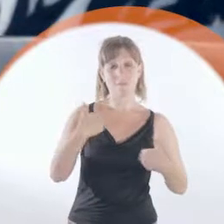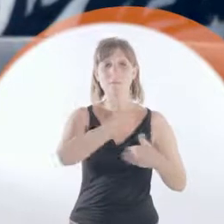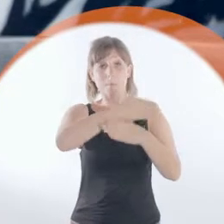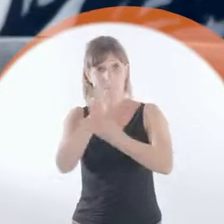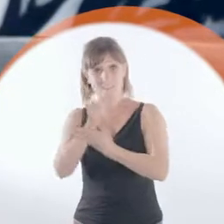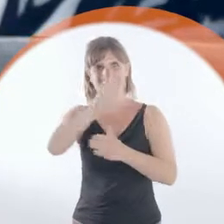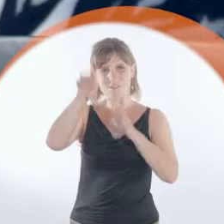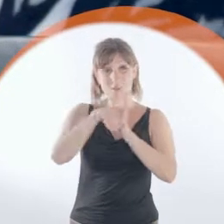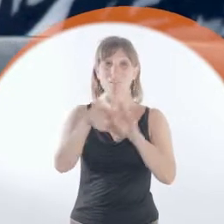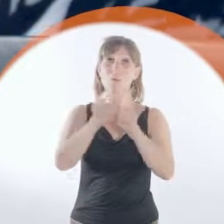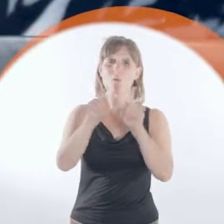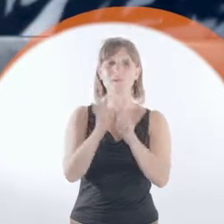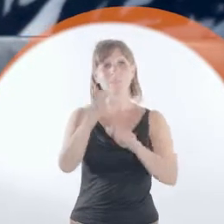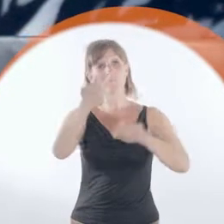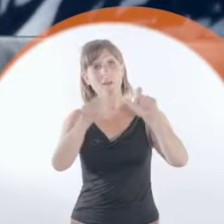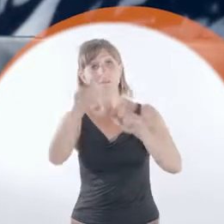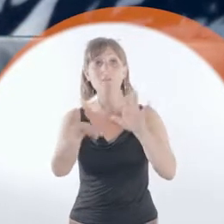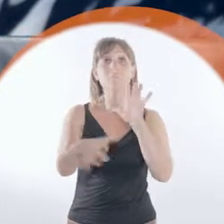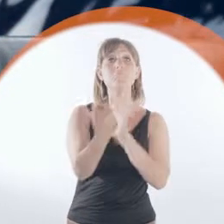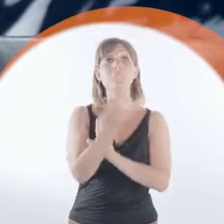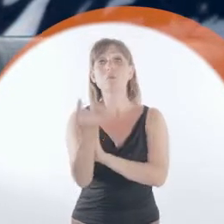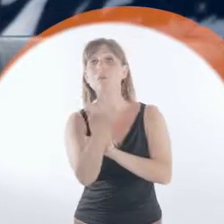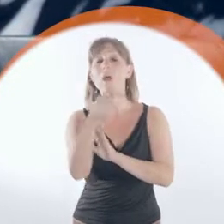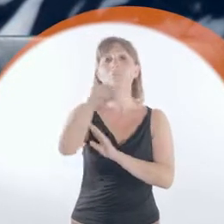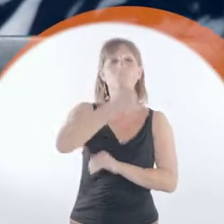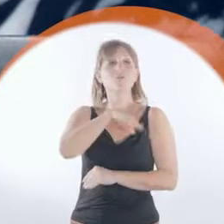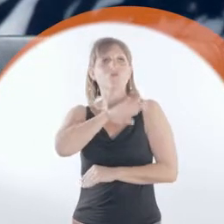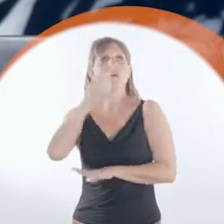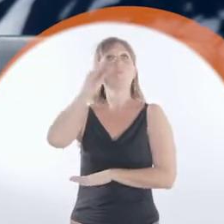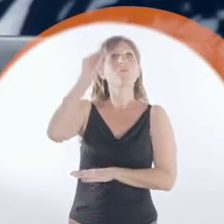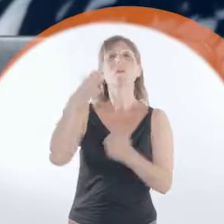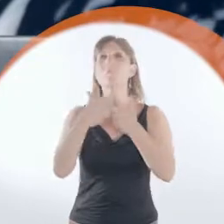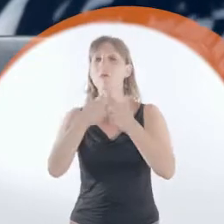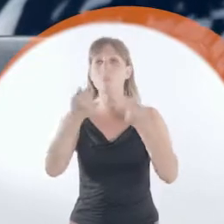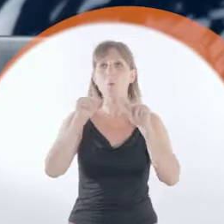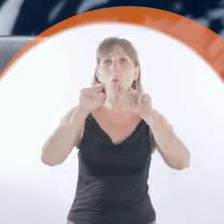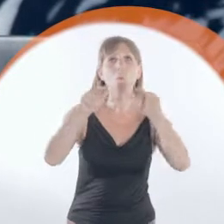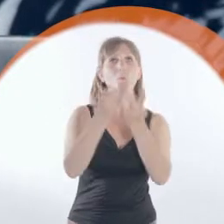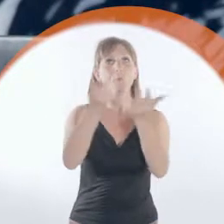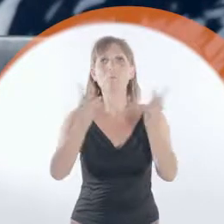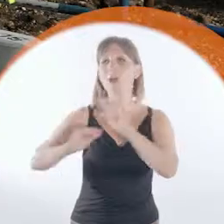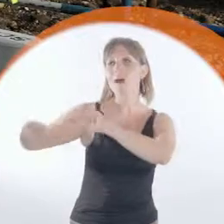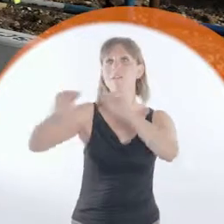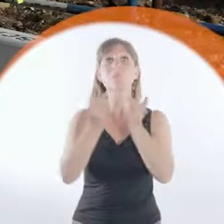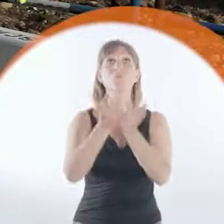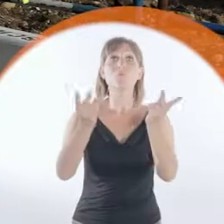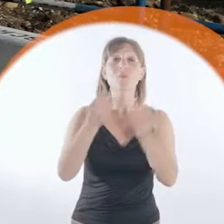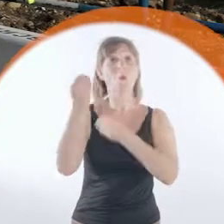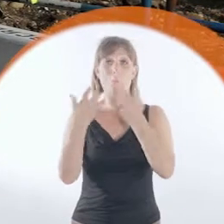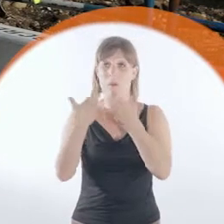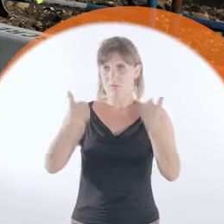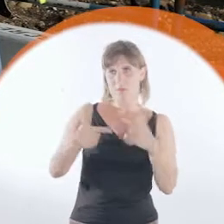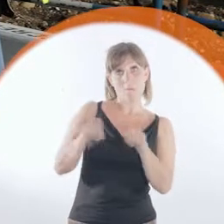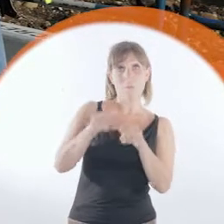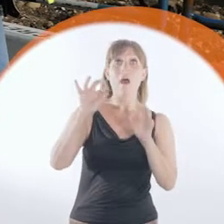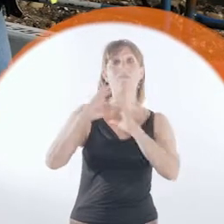sont handicapées mais également les partenaires qui eux gèrent soit la voirie publique, les espaces